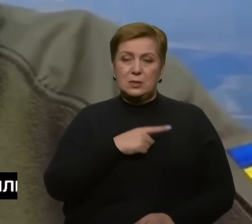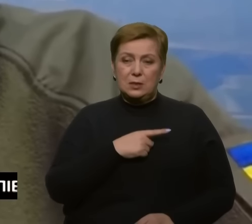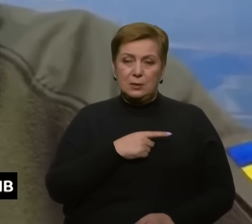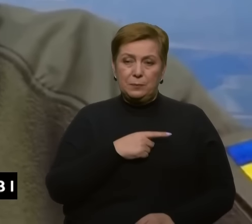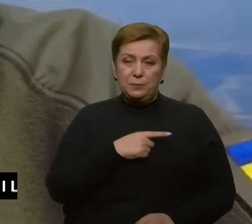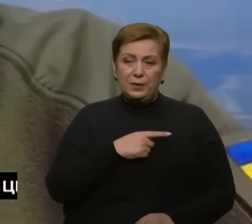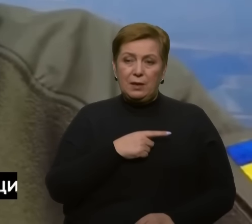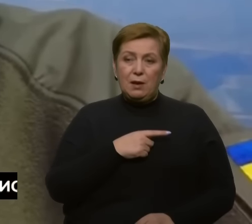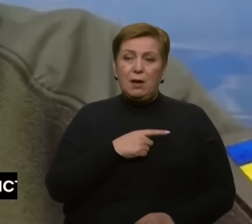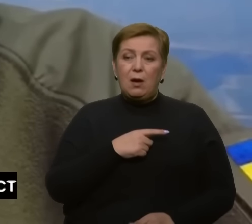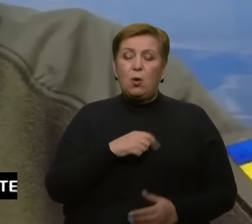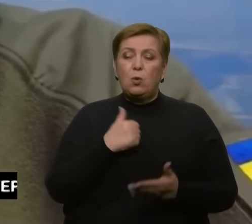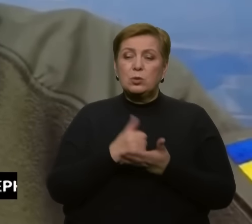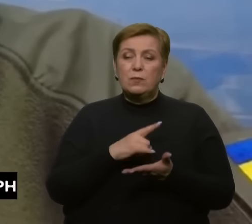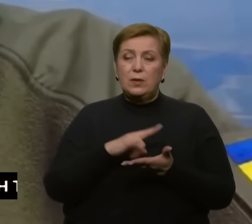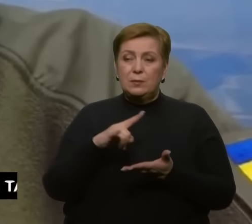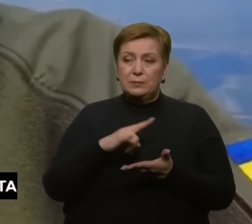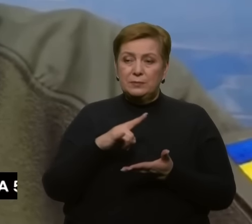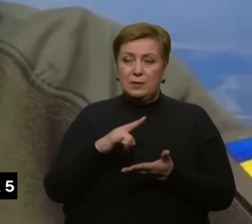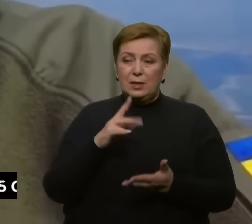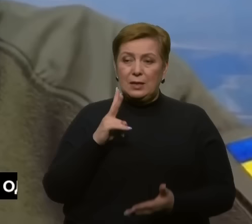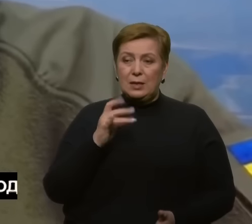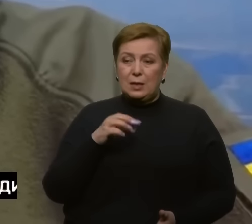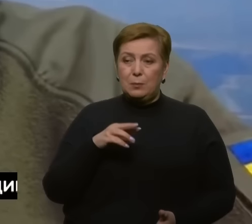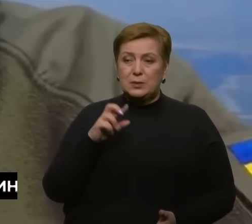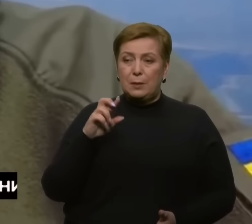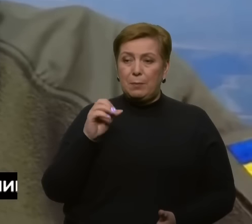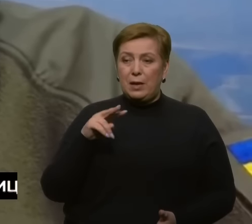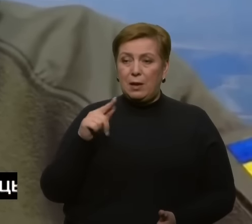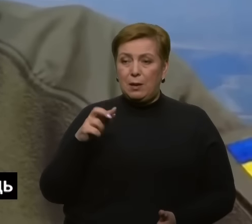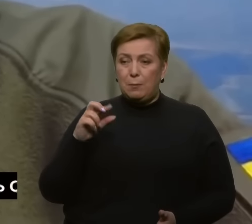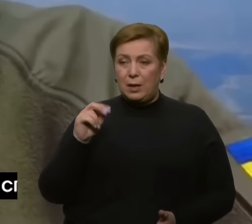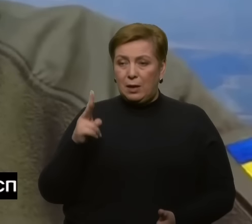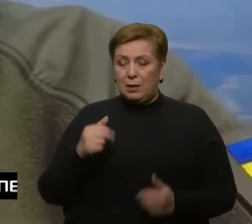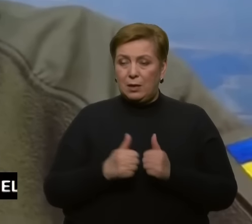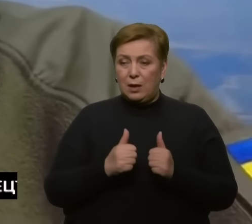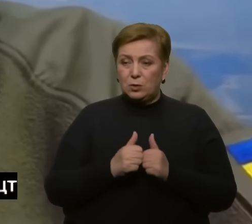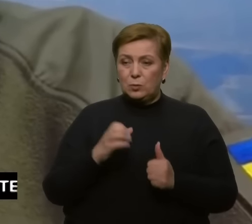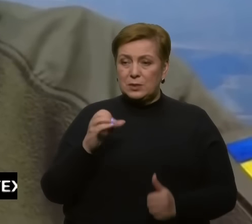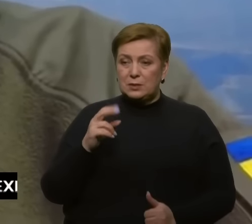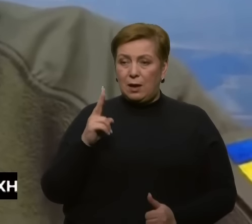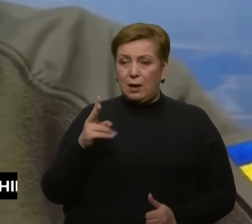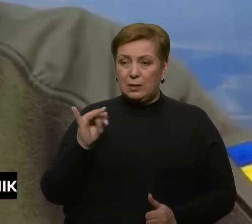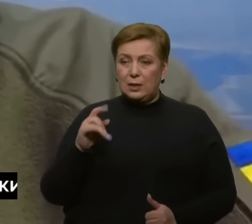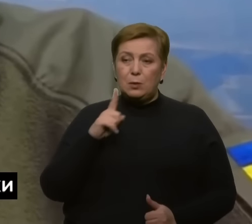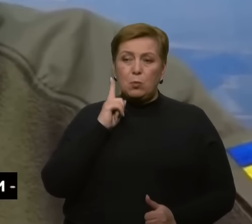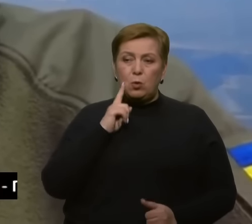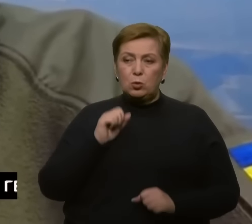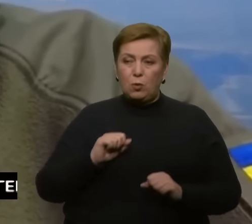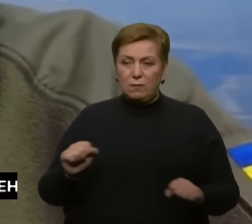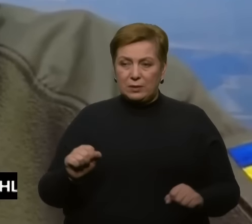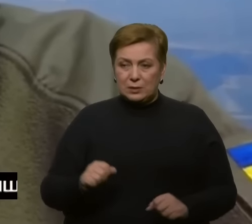основні аеродроми, які використовуються в Криму, це аеродром Більбек, аеродром Саки, аеродром Гвардійське. Ну, також для